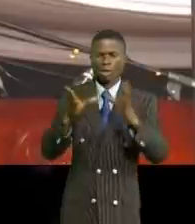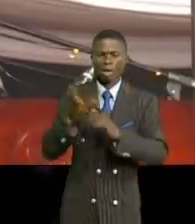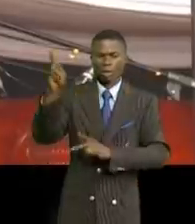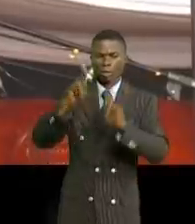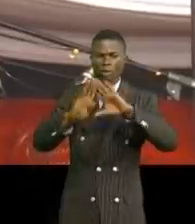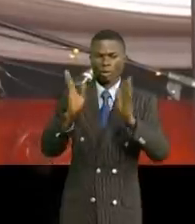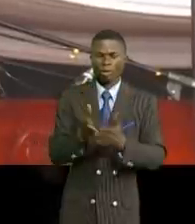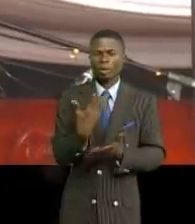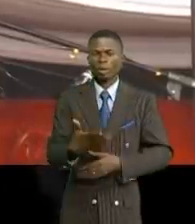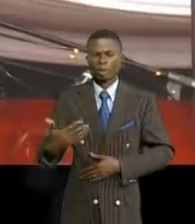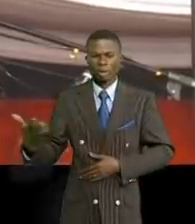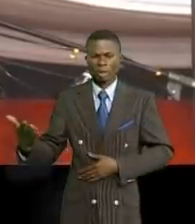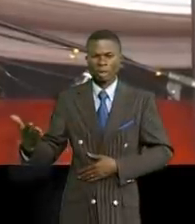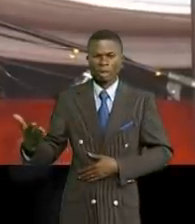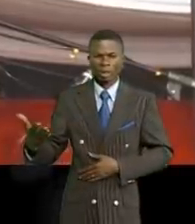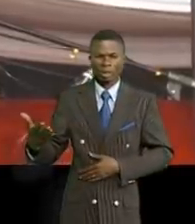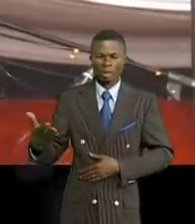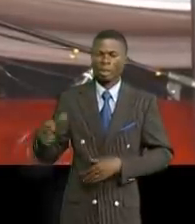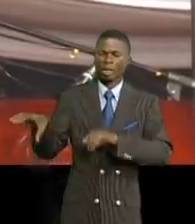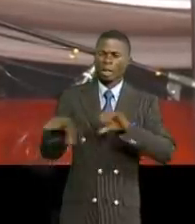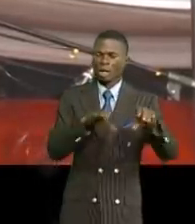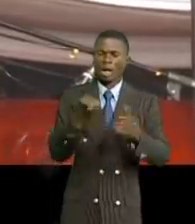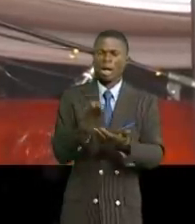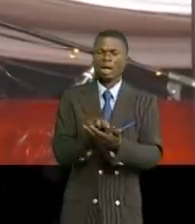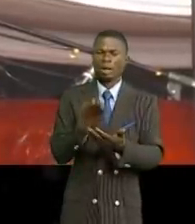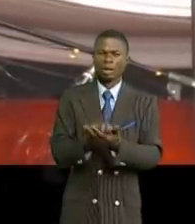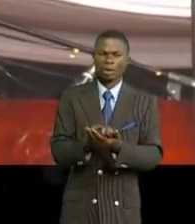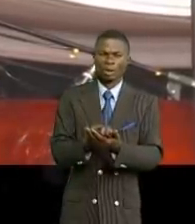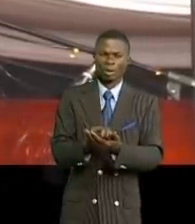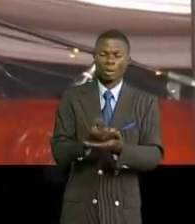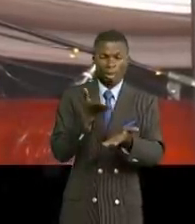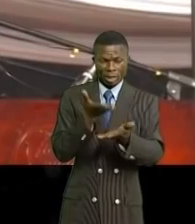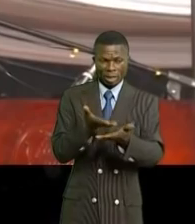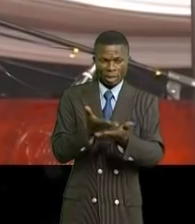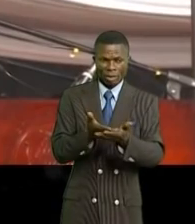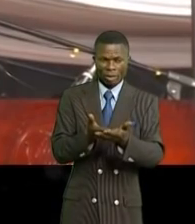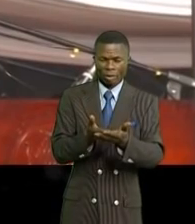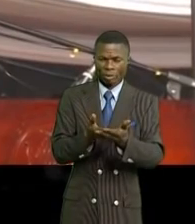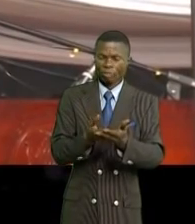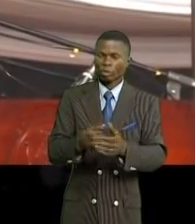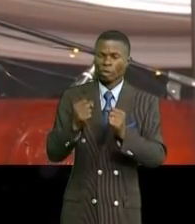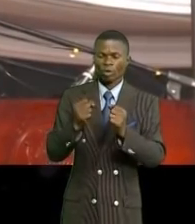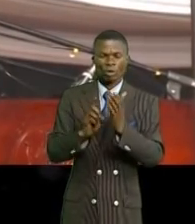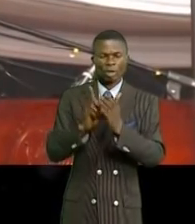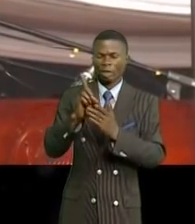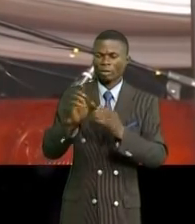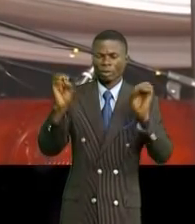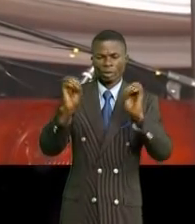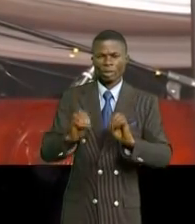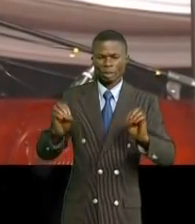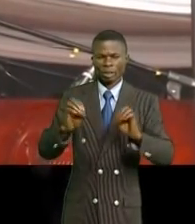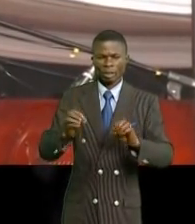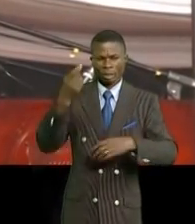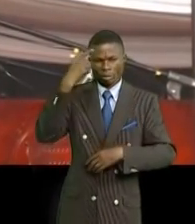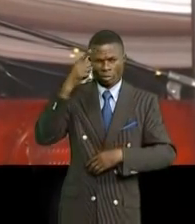facteur de fluidité les activités sont ni salutaire lien le jura ne peut être conclu pour lutter